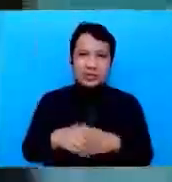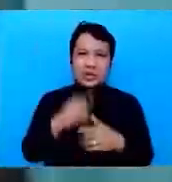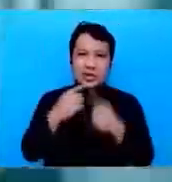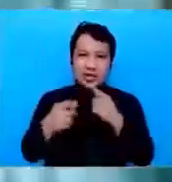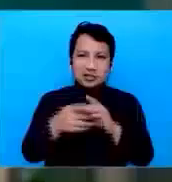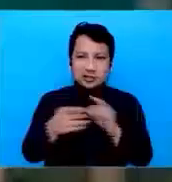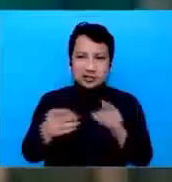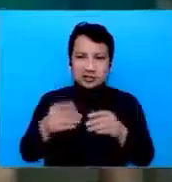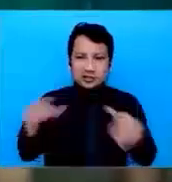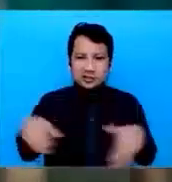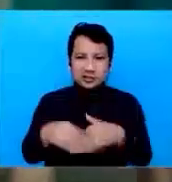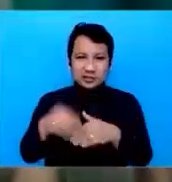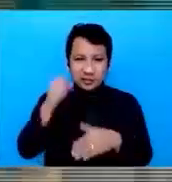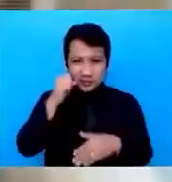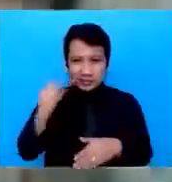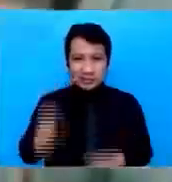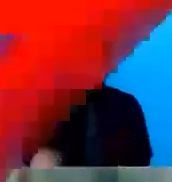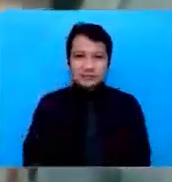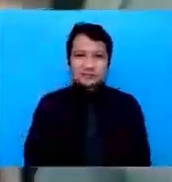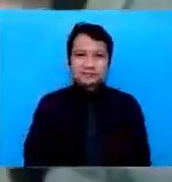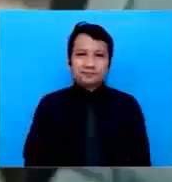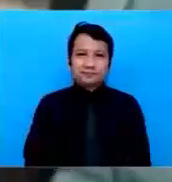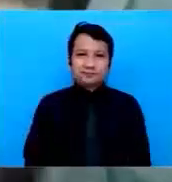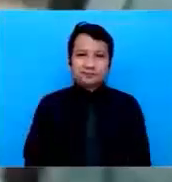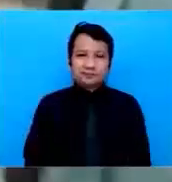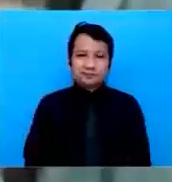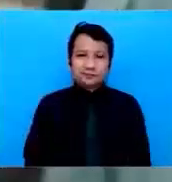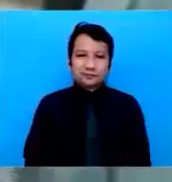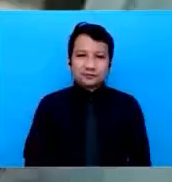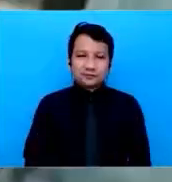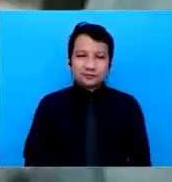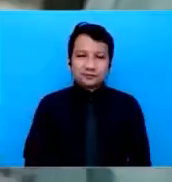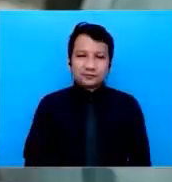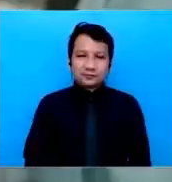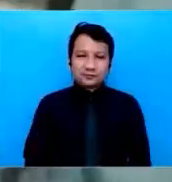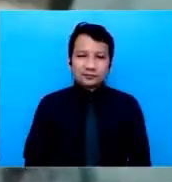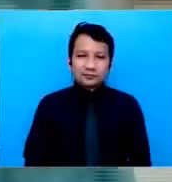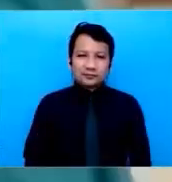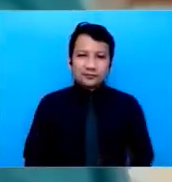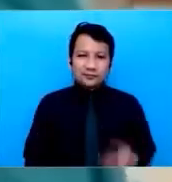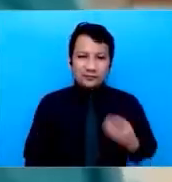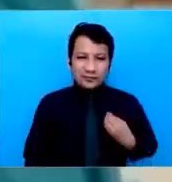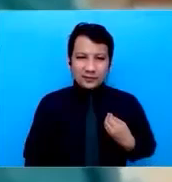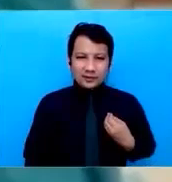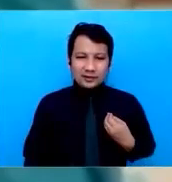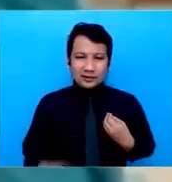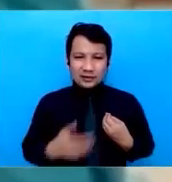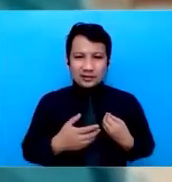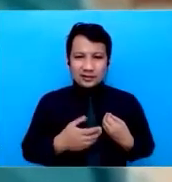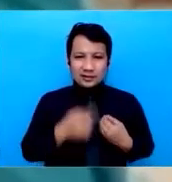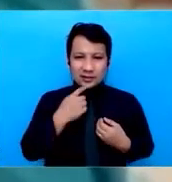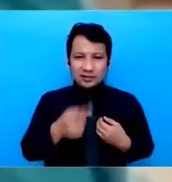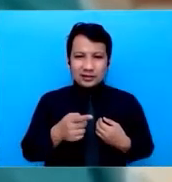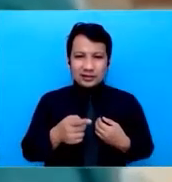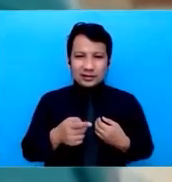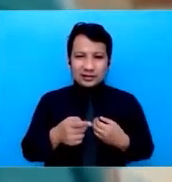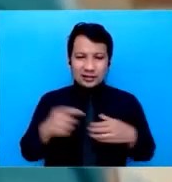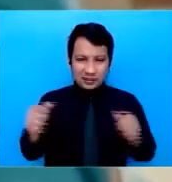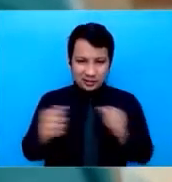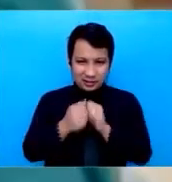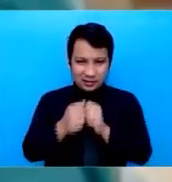si Stephanie. Sa harap ng Diyos at ng kanyang sambayanan, tinitipan kita na kanyang